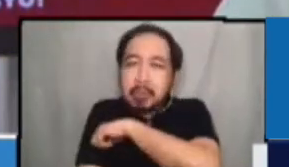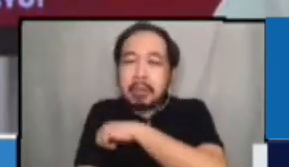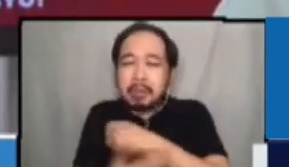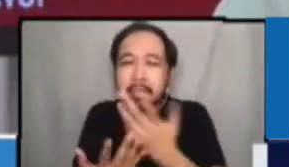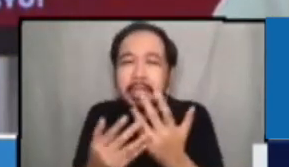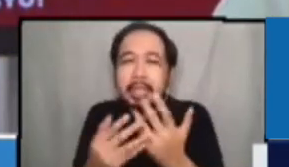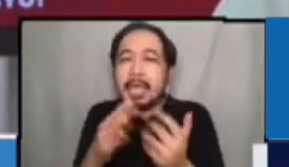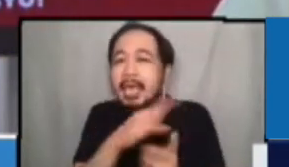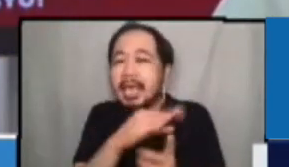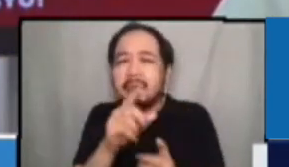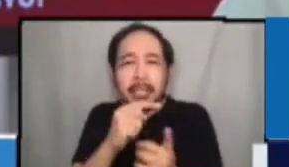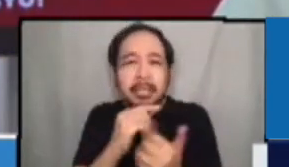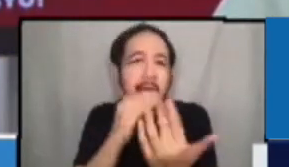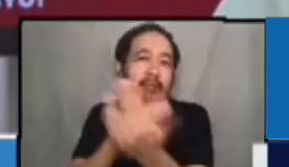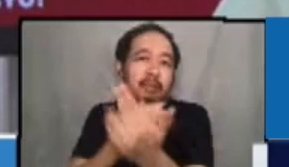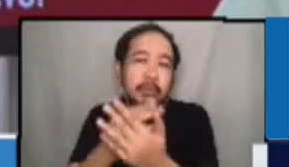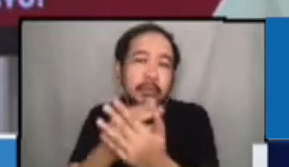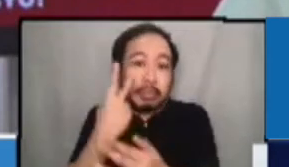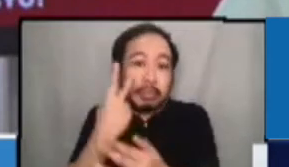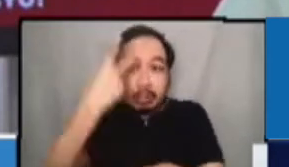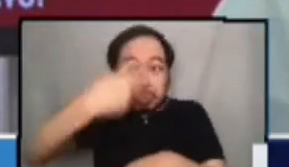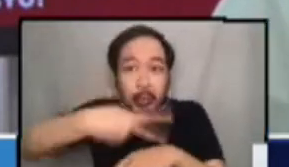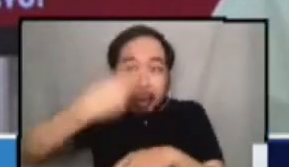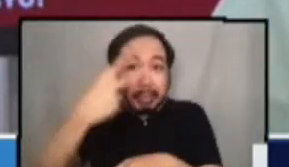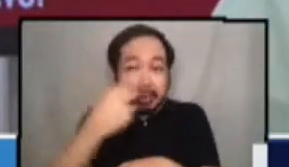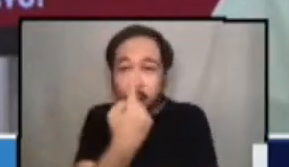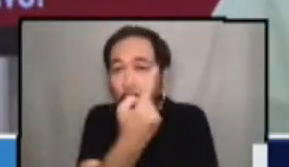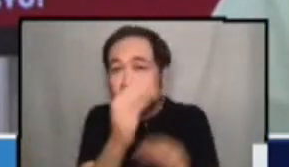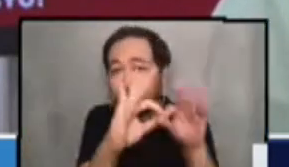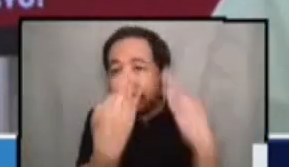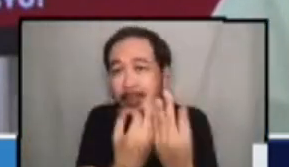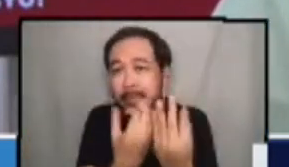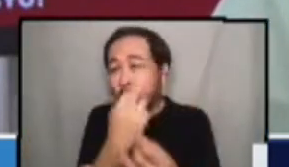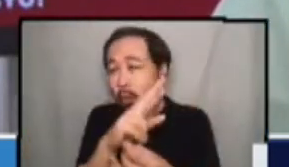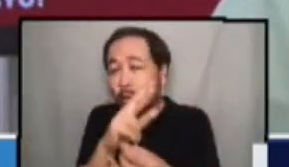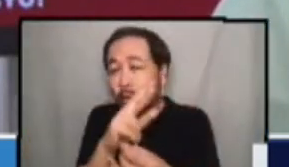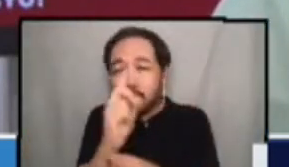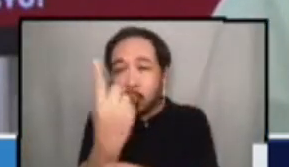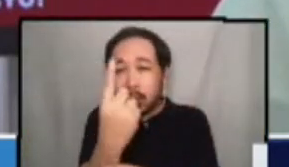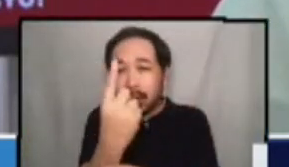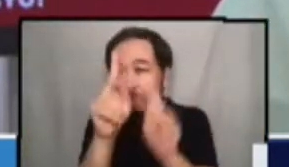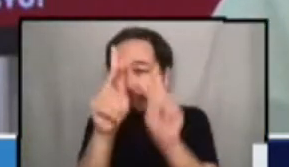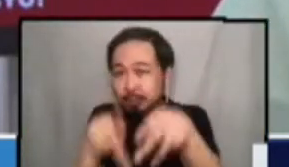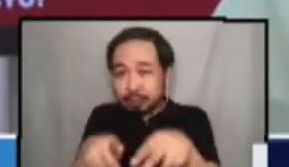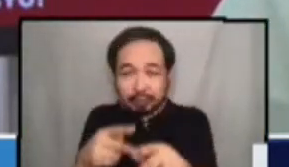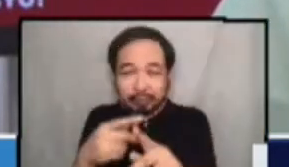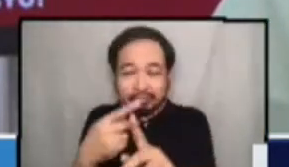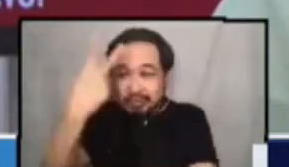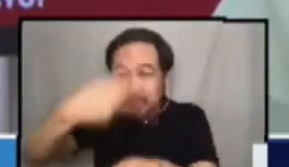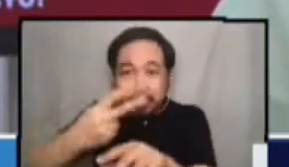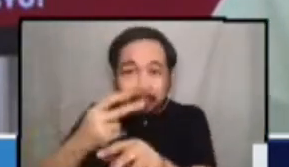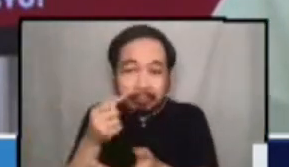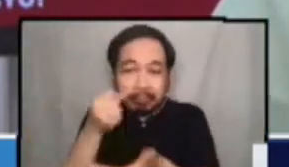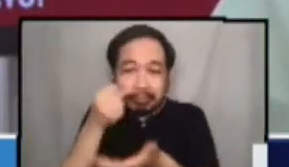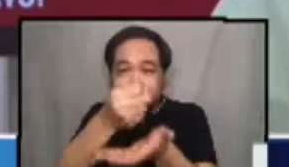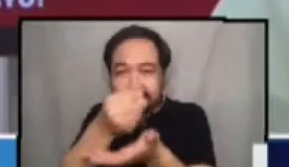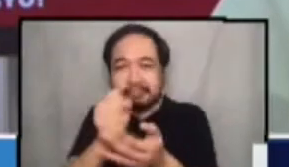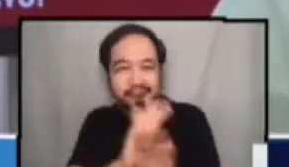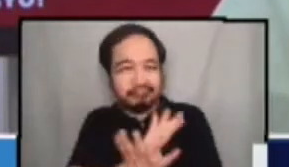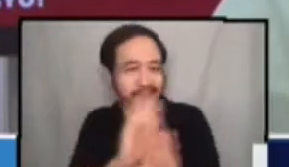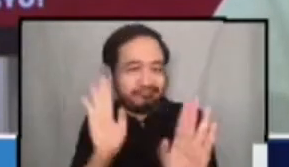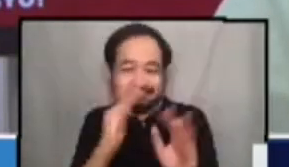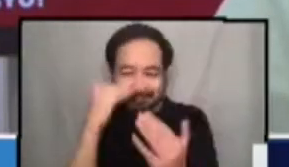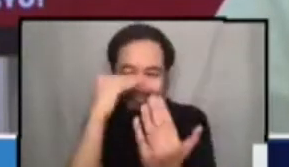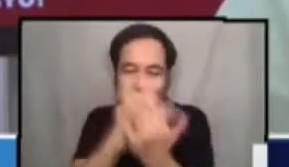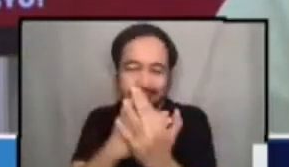ng COVID upang sila naman ay makapagpatuloy sa kanilang paglilingkod sa ating mga kababayan. Katunayan